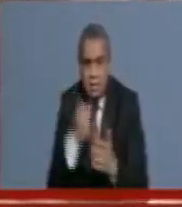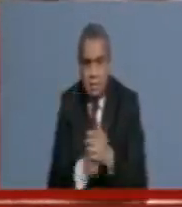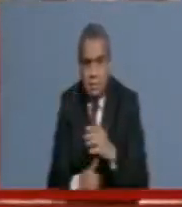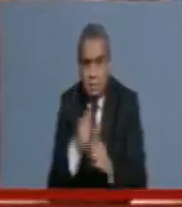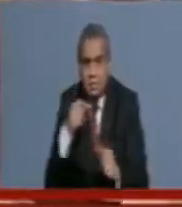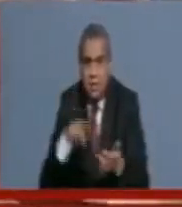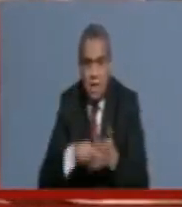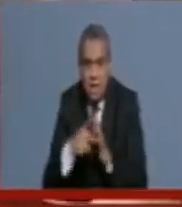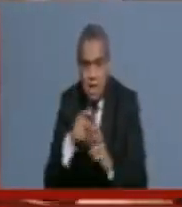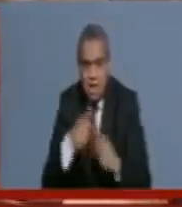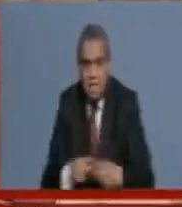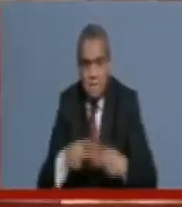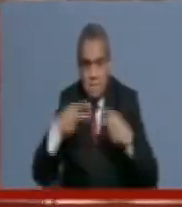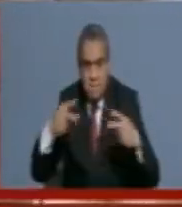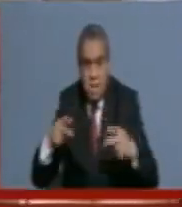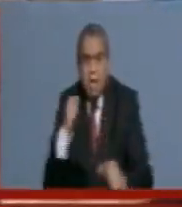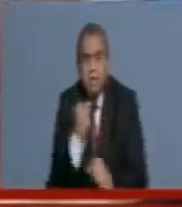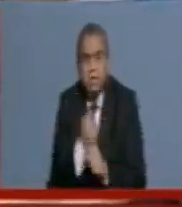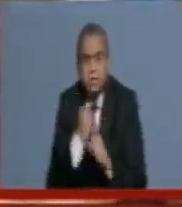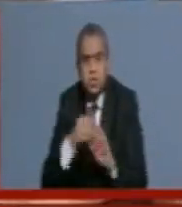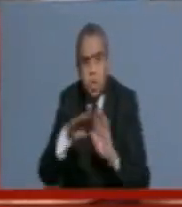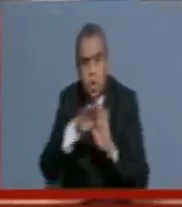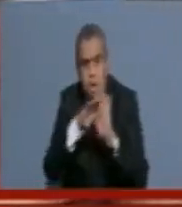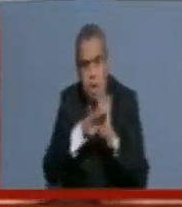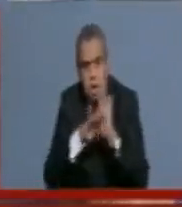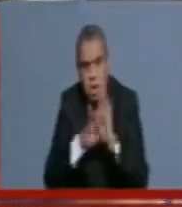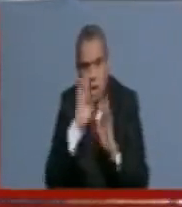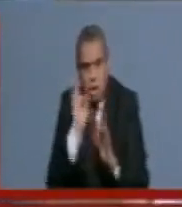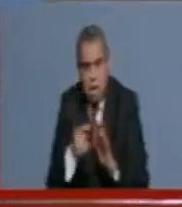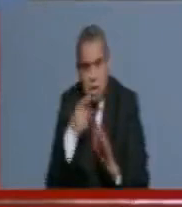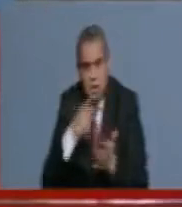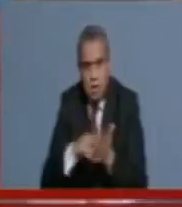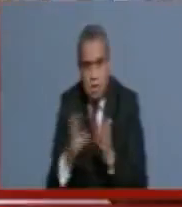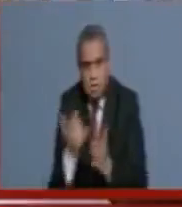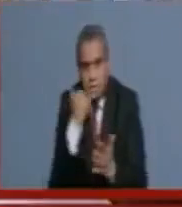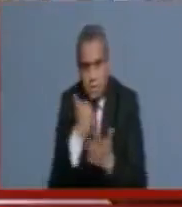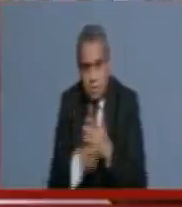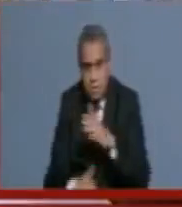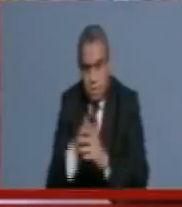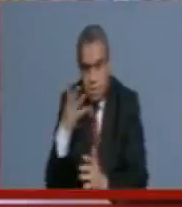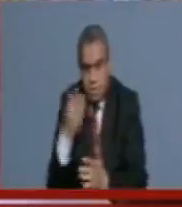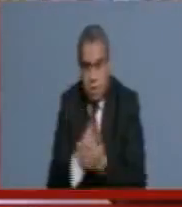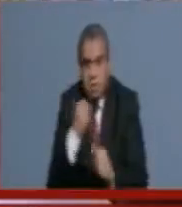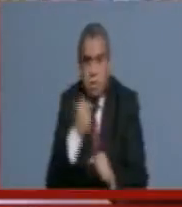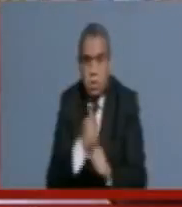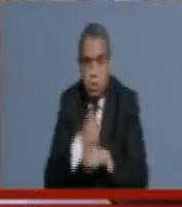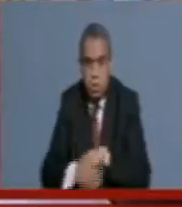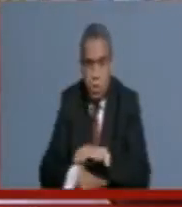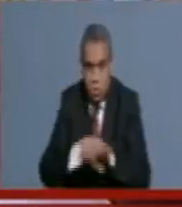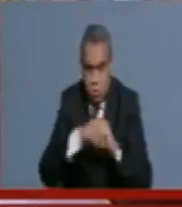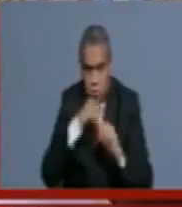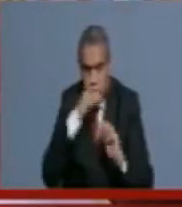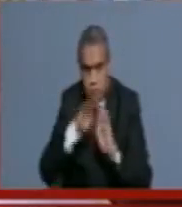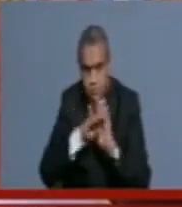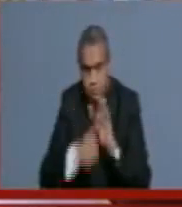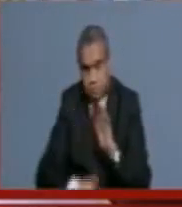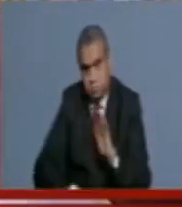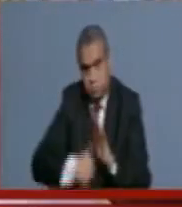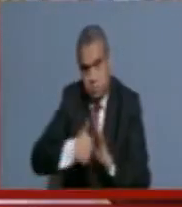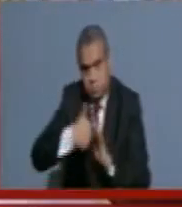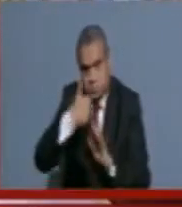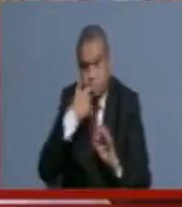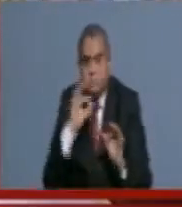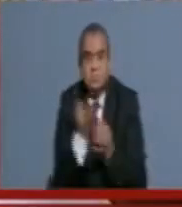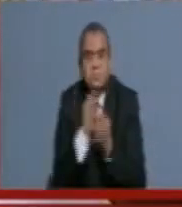احنا مشينا على محاور كتيرة وصولا لنسبة المشاركة العالية، وبالفعل أتت ثمارها،